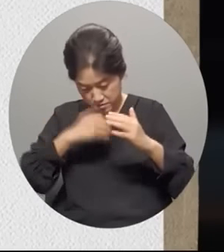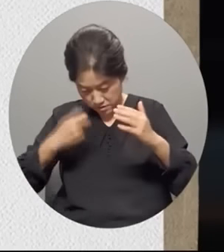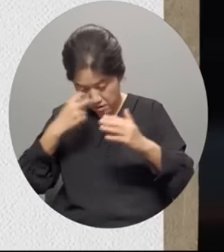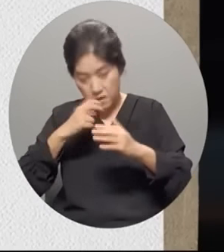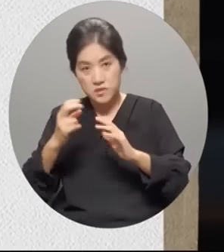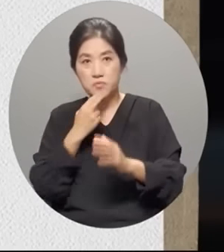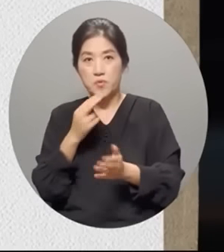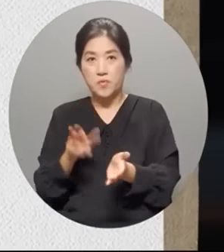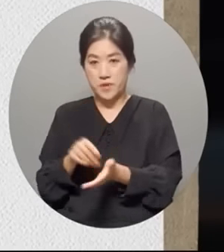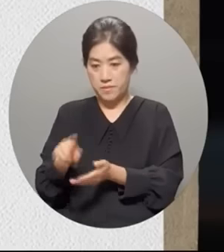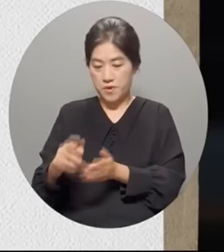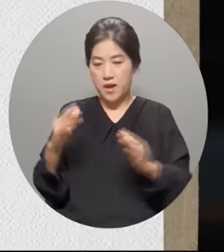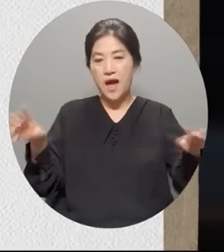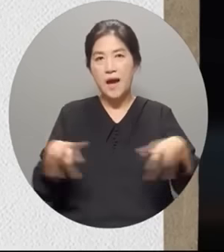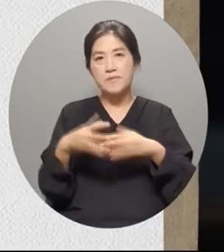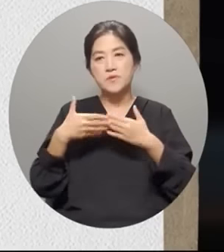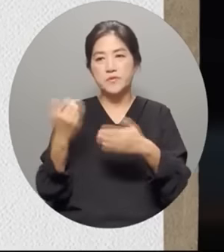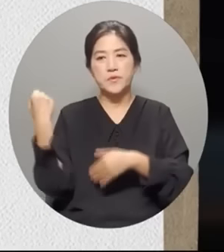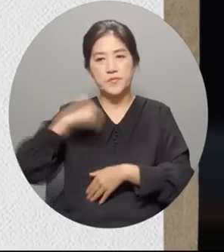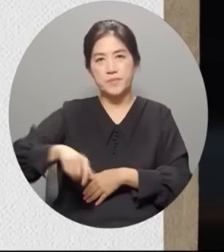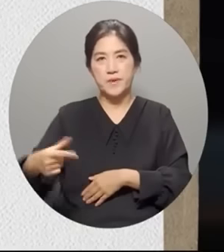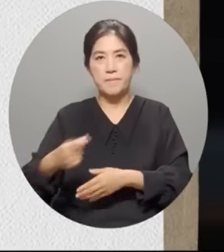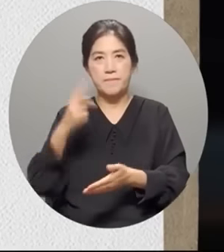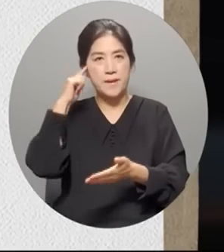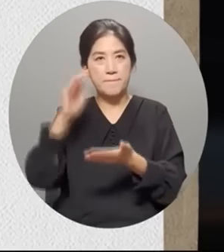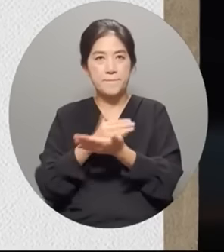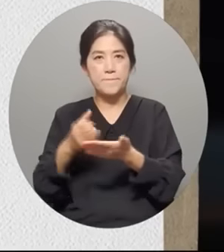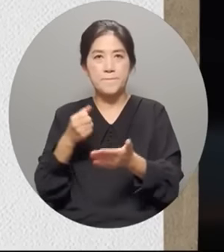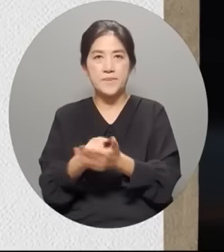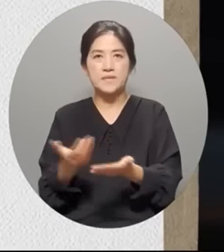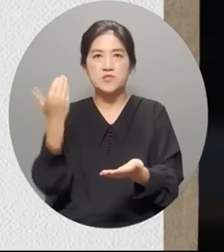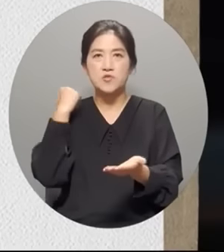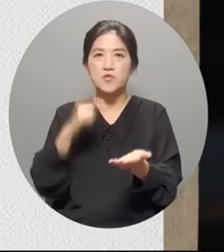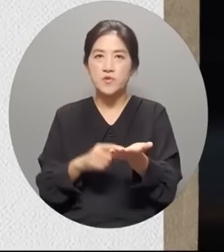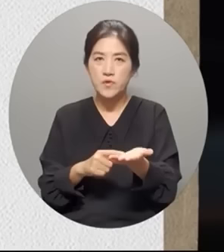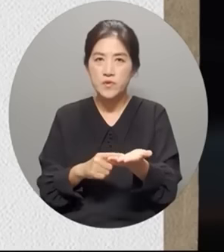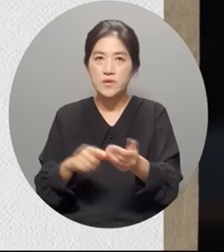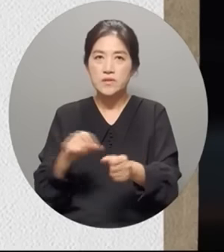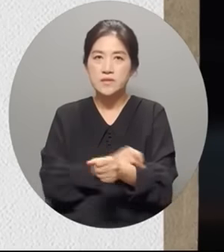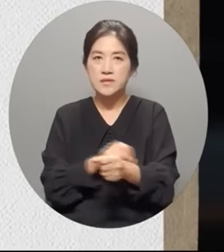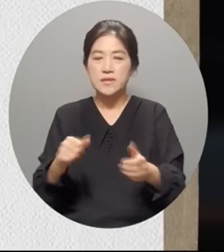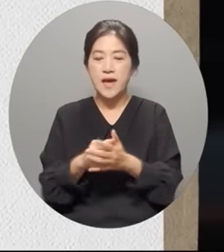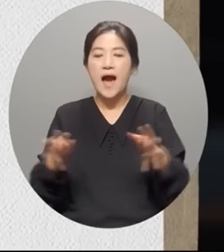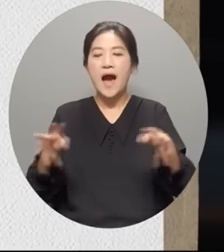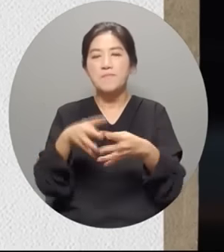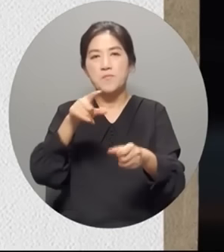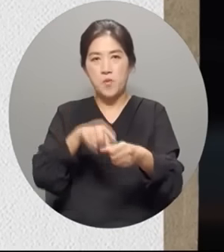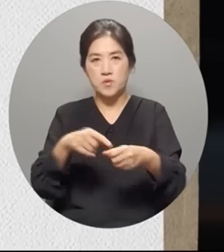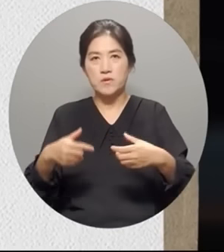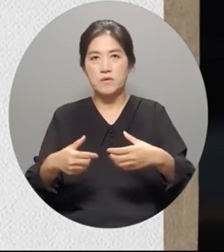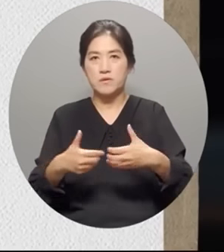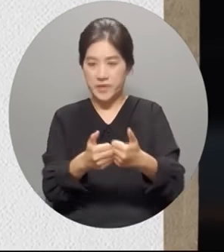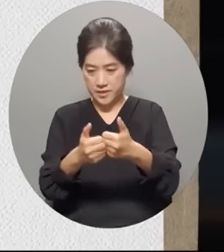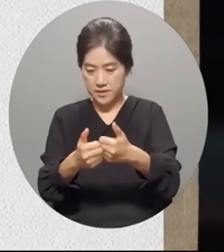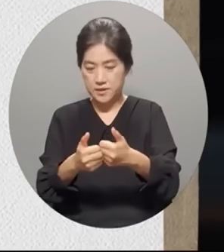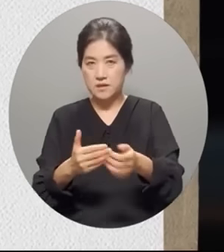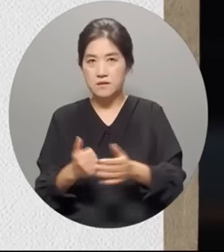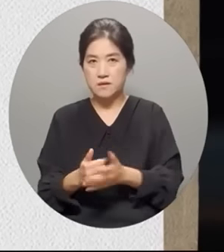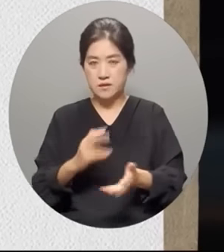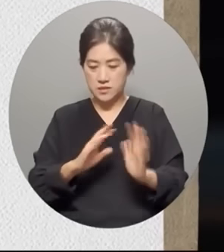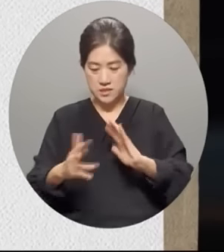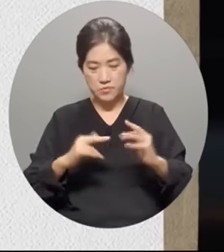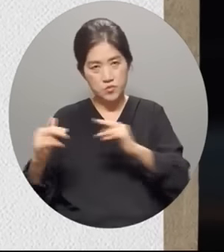하지 않았다면 합의 절차를 위반한 것이라고 판단했습니다 특히 합의제 행정 기관으로서 충분한 심의와